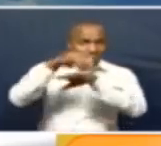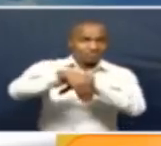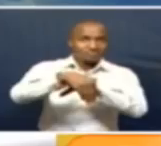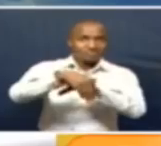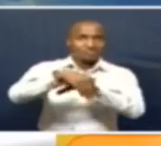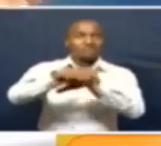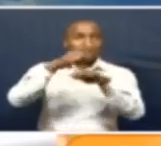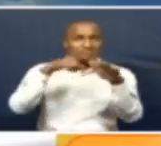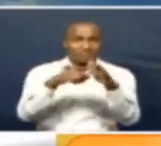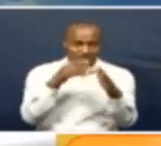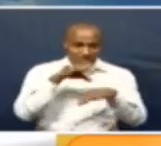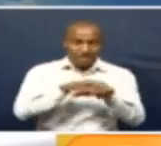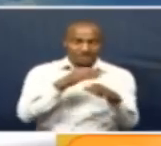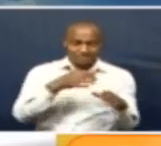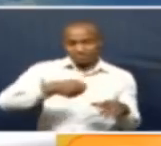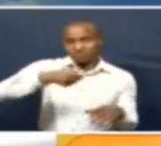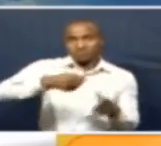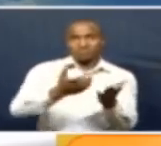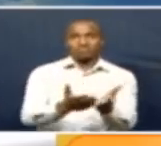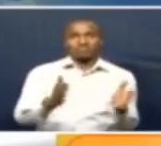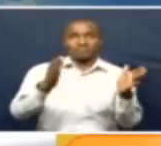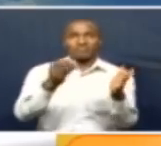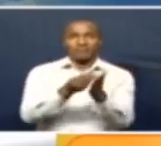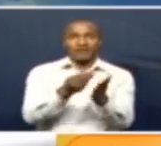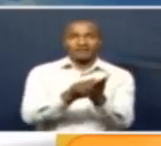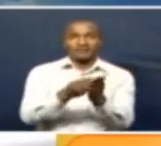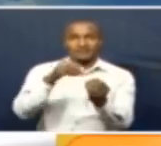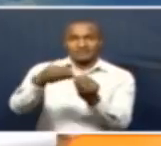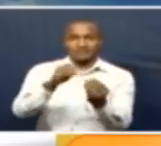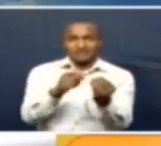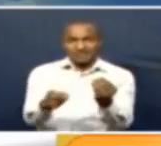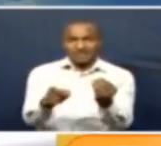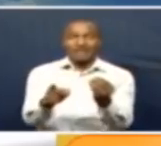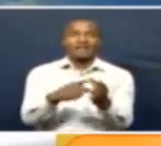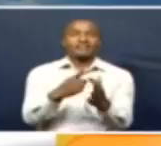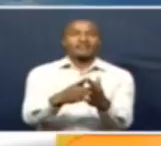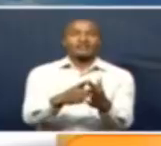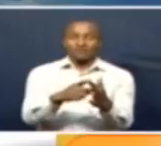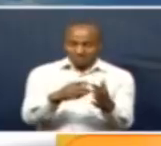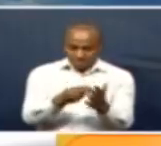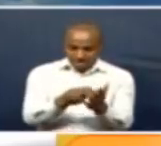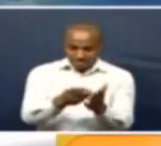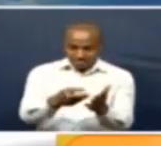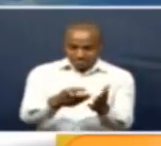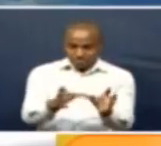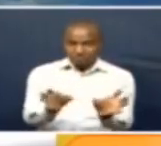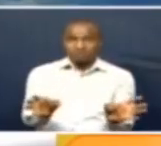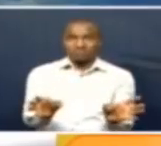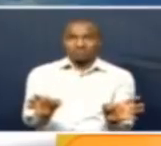the bedroom, nikapata chondo na ile pesa, ndizi mbili, na nikapata pesa zimefungwa difference. Kwa